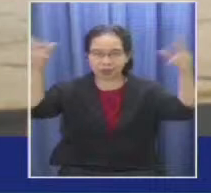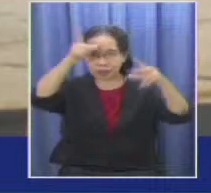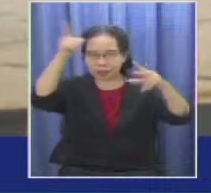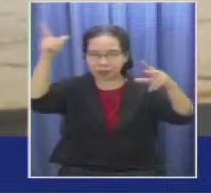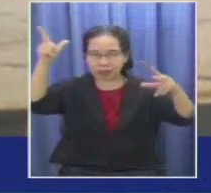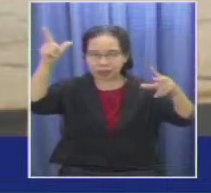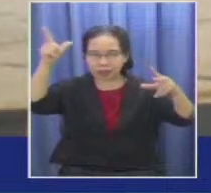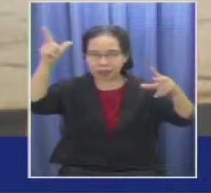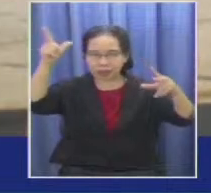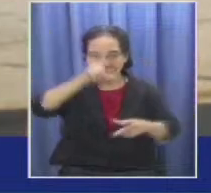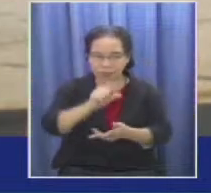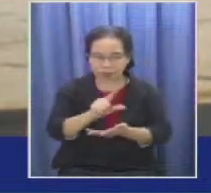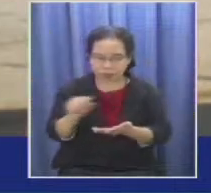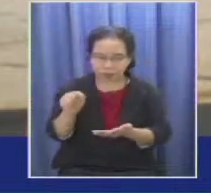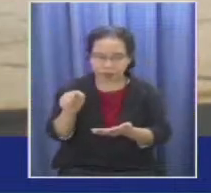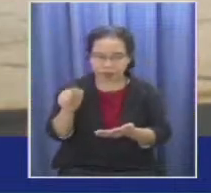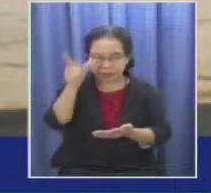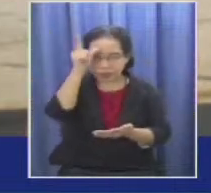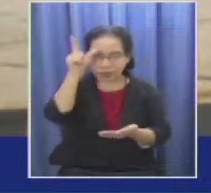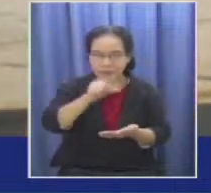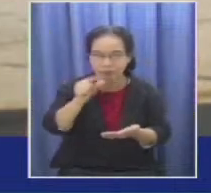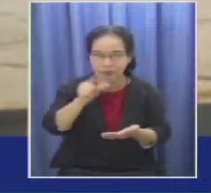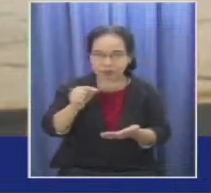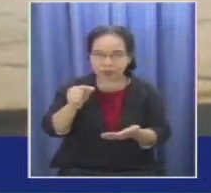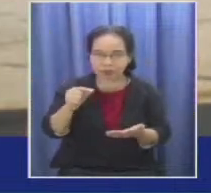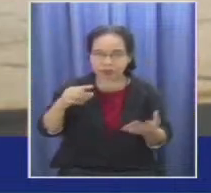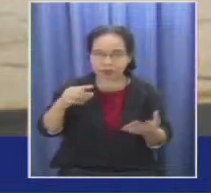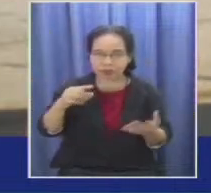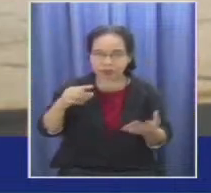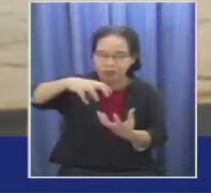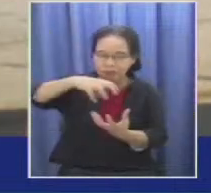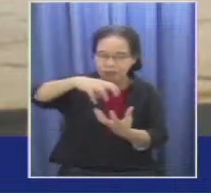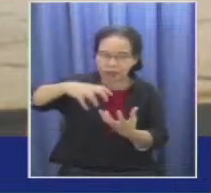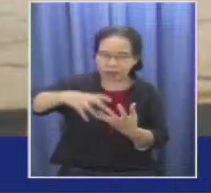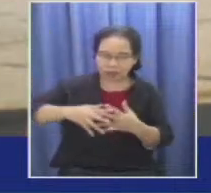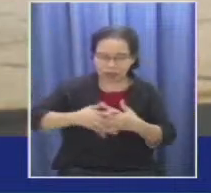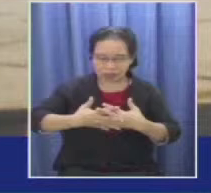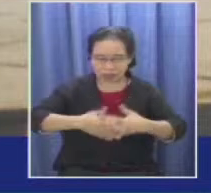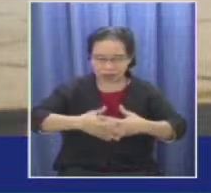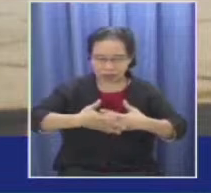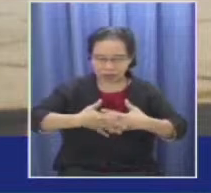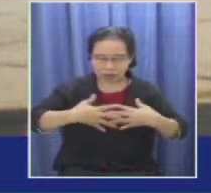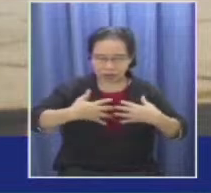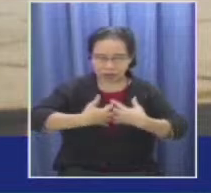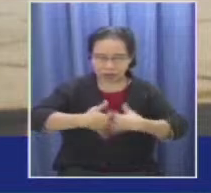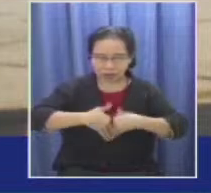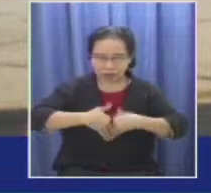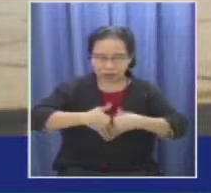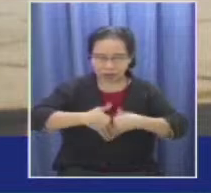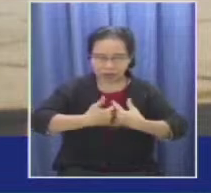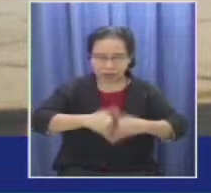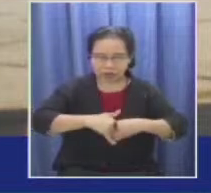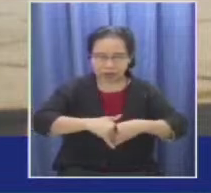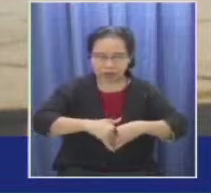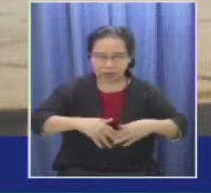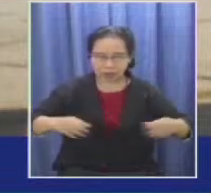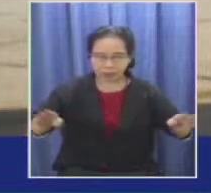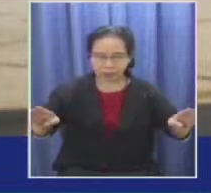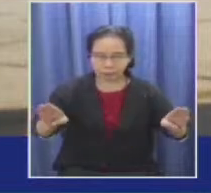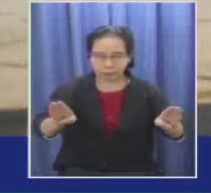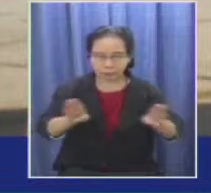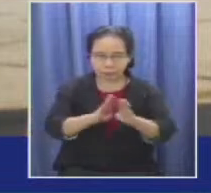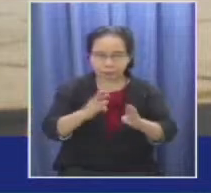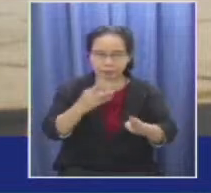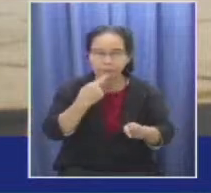siase na yɛmuhyɛn na yɛfuru yɛ no pɛtɛ kɛse bi kɔhyɛ mu ɛna engine